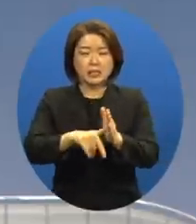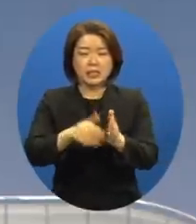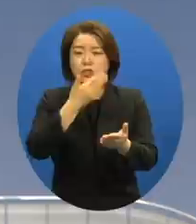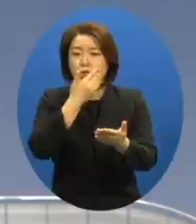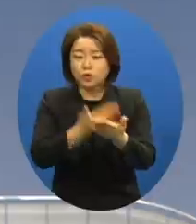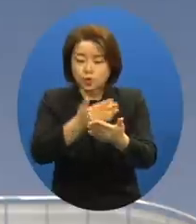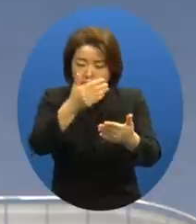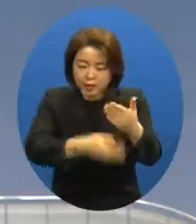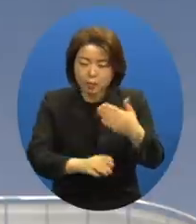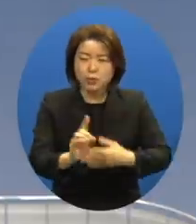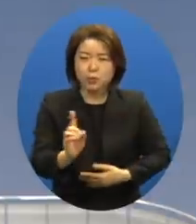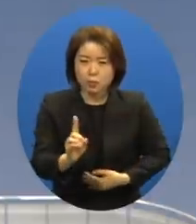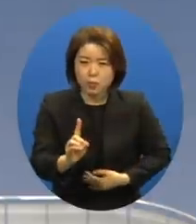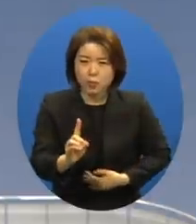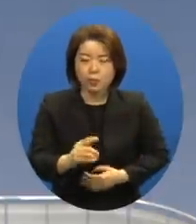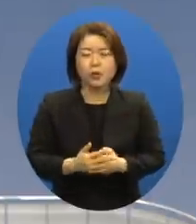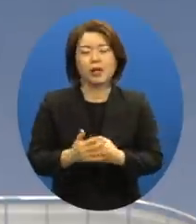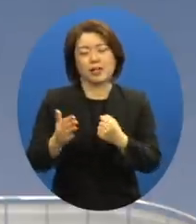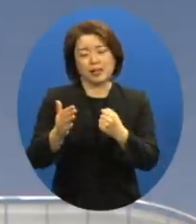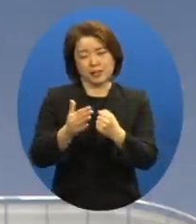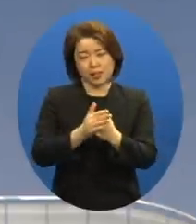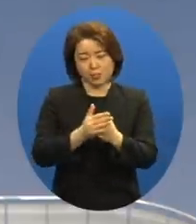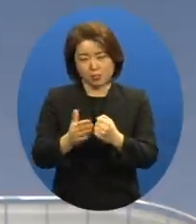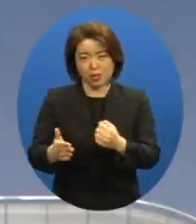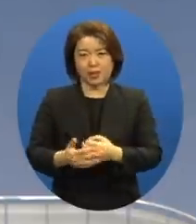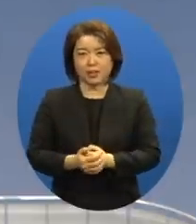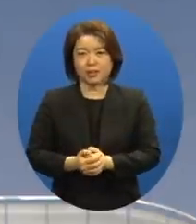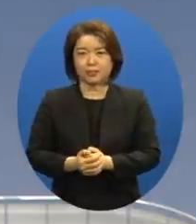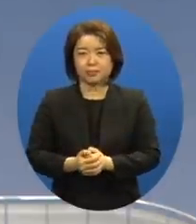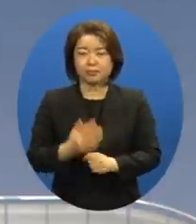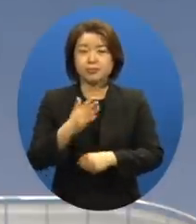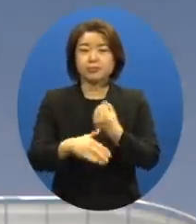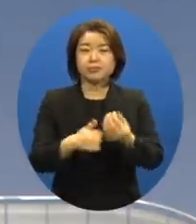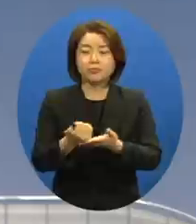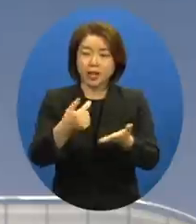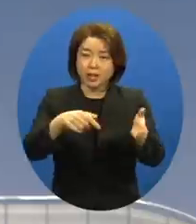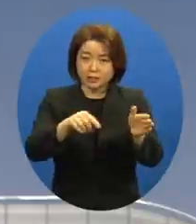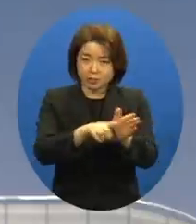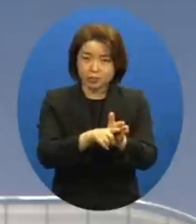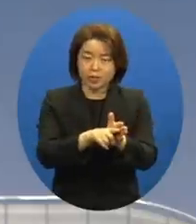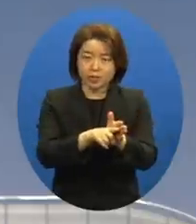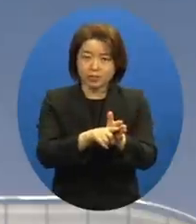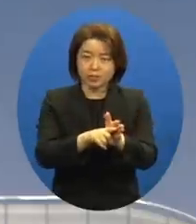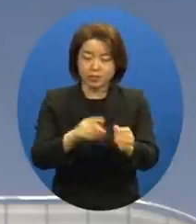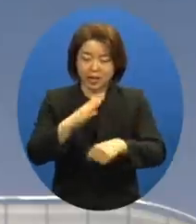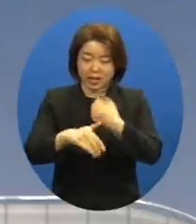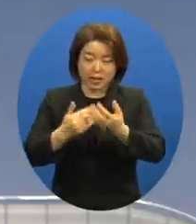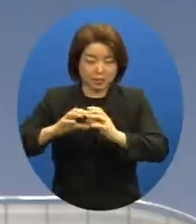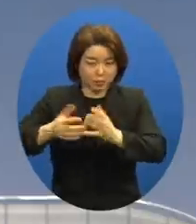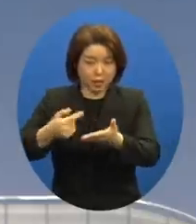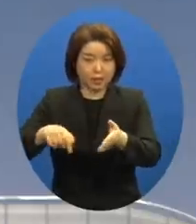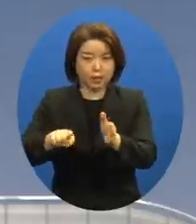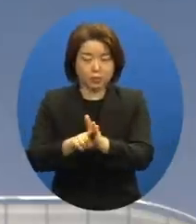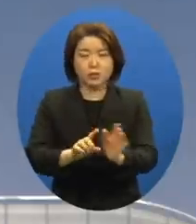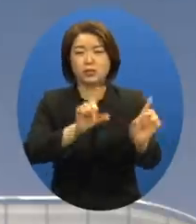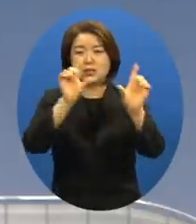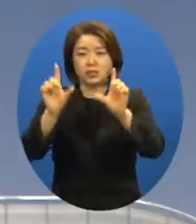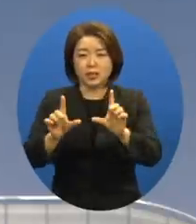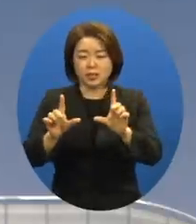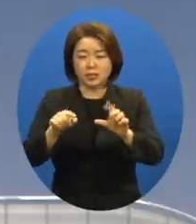것 그래서 하나님을 위해서 하나님의 나라를 위해서 사는것